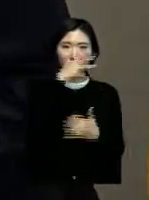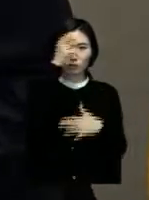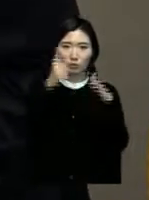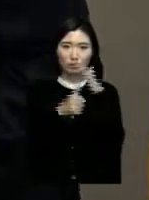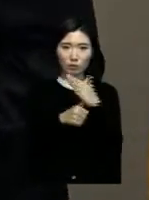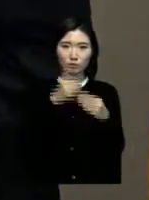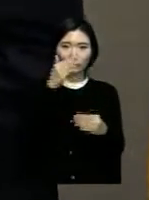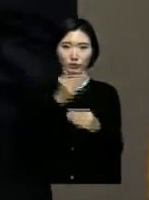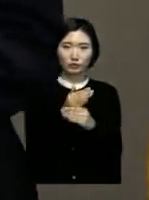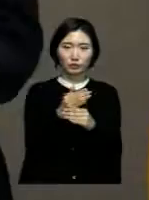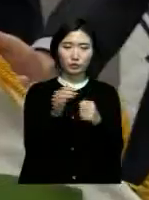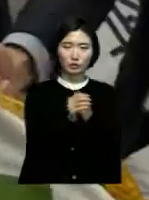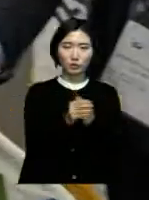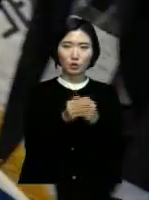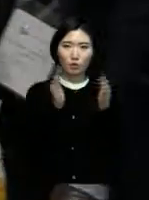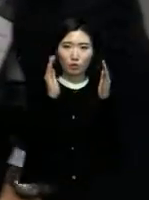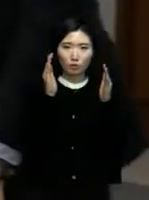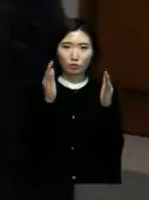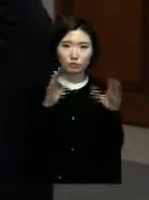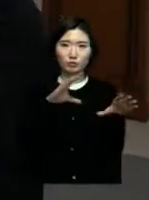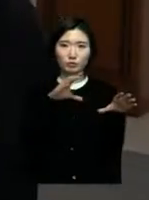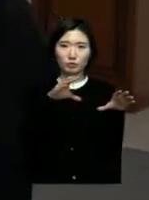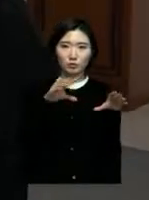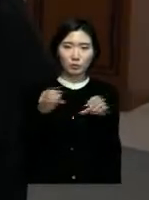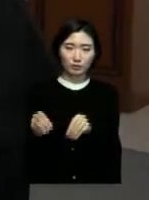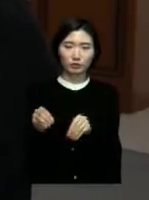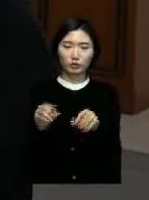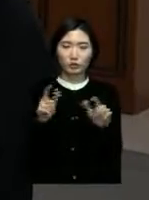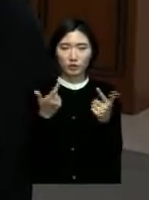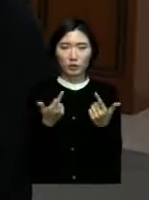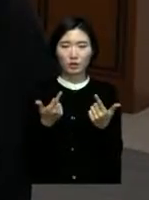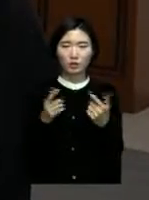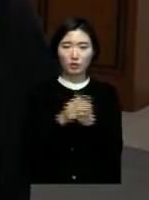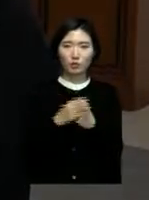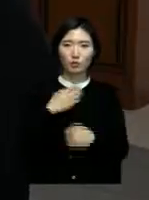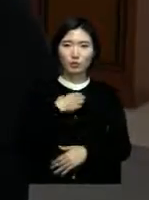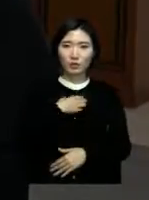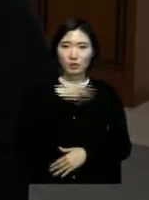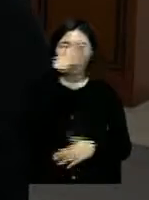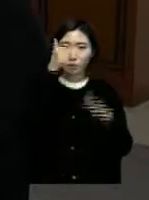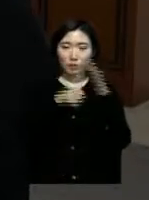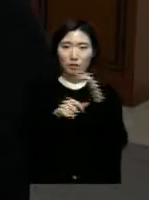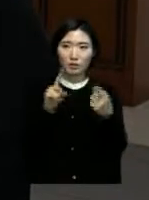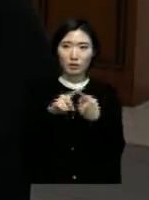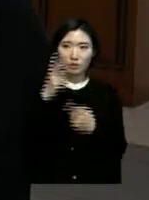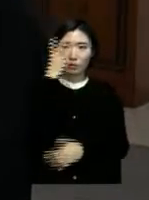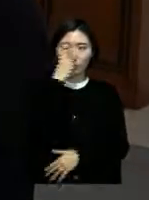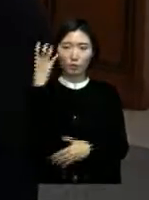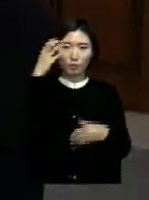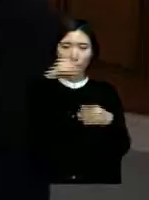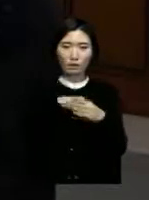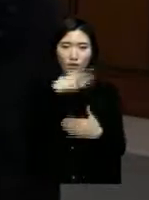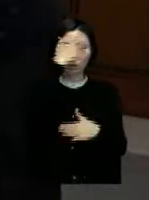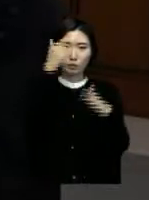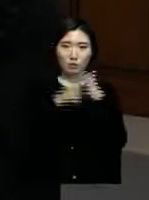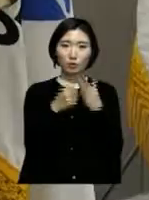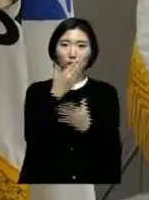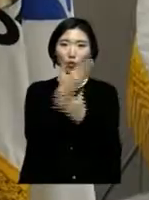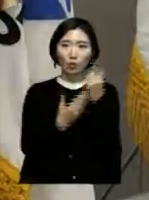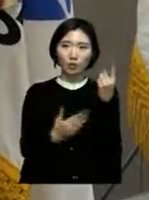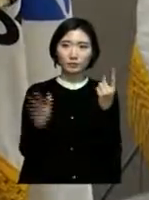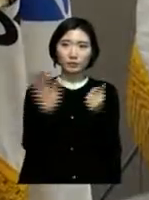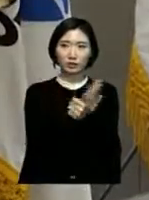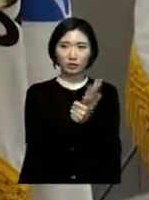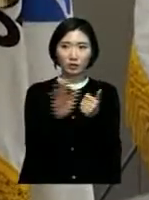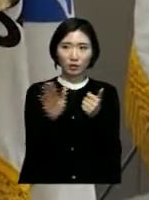학업 중단이나 가출, 인터넷 중독 등 위기 청소년에 대한 상담과 보호를 포함한 청소년 통합 지원